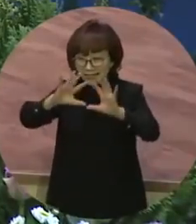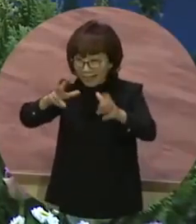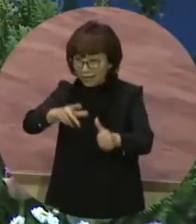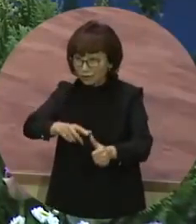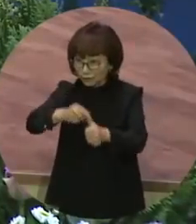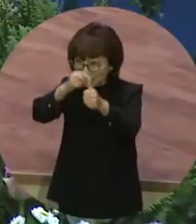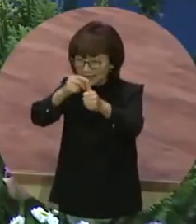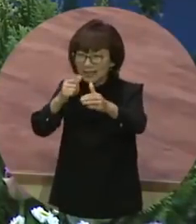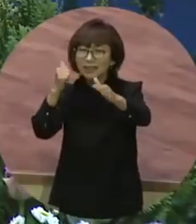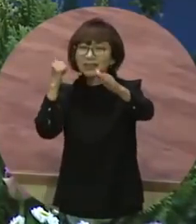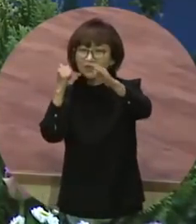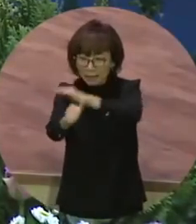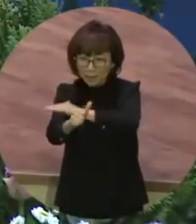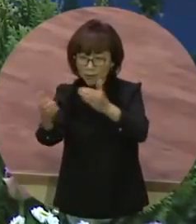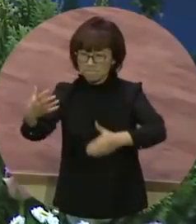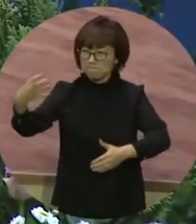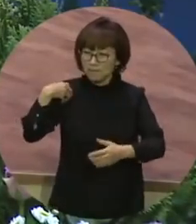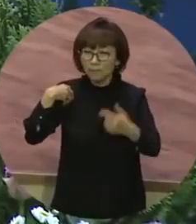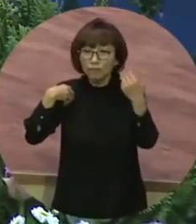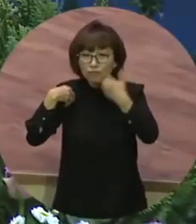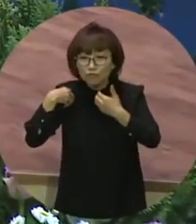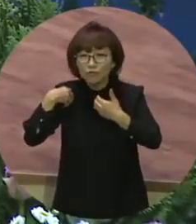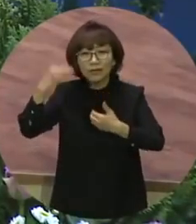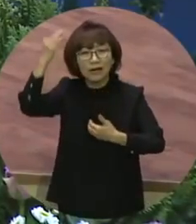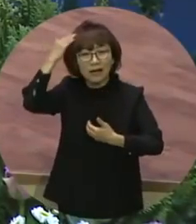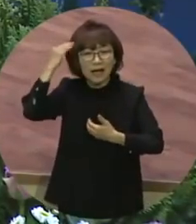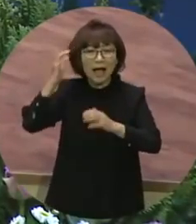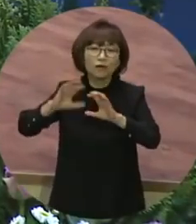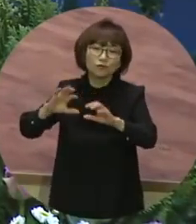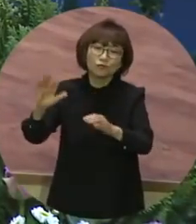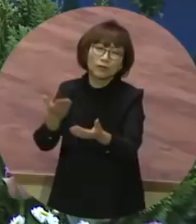나라에 일어나고 있잖아요. 그럼 이 나라 살리는 증거잖아요.